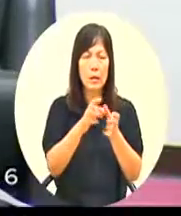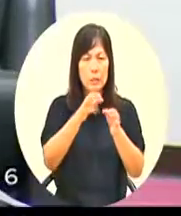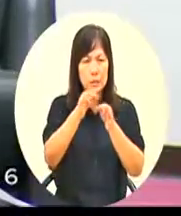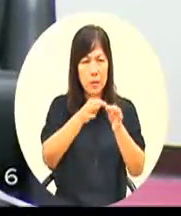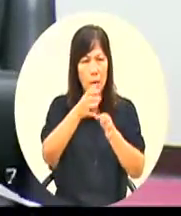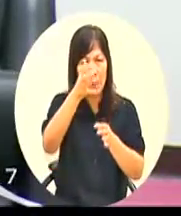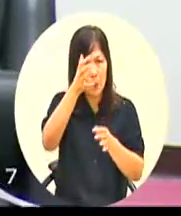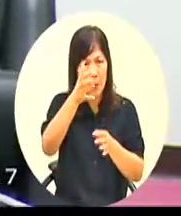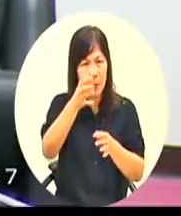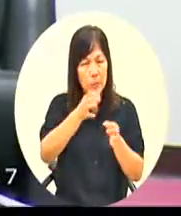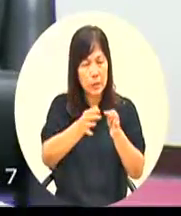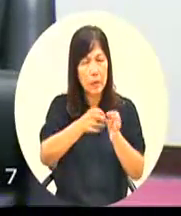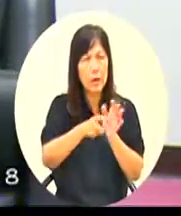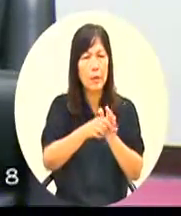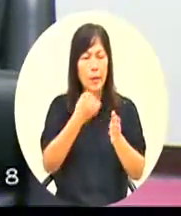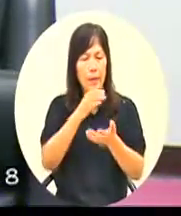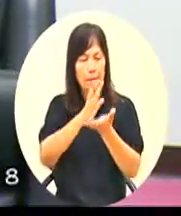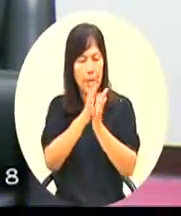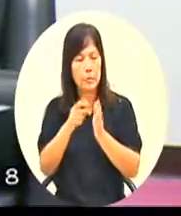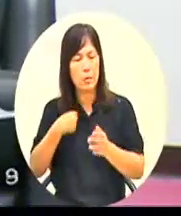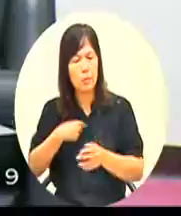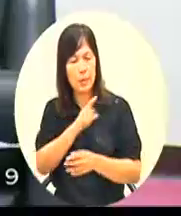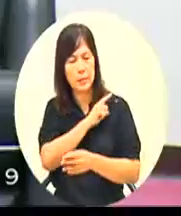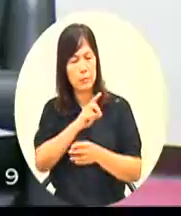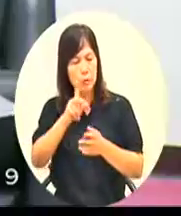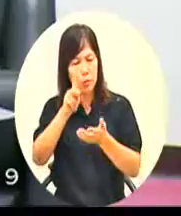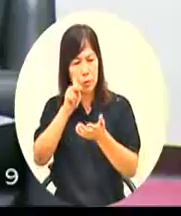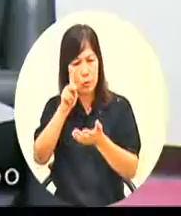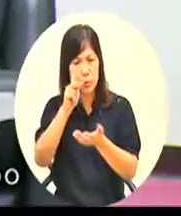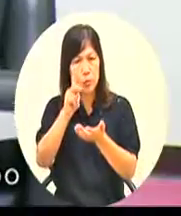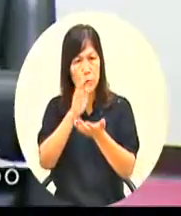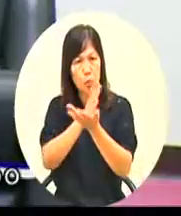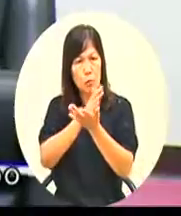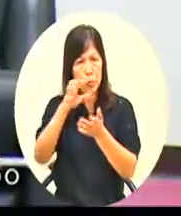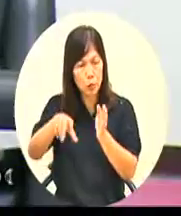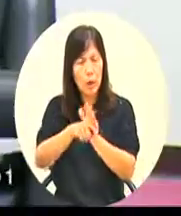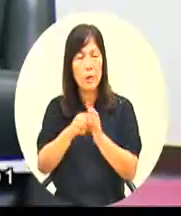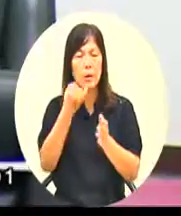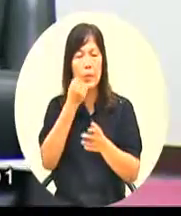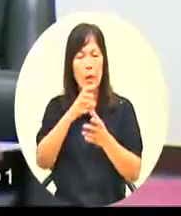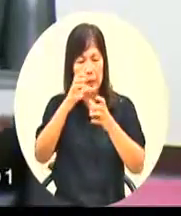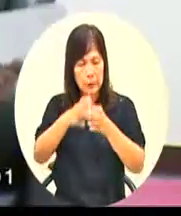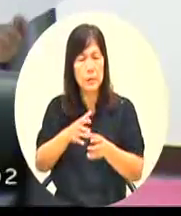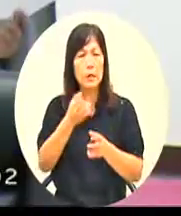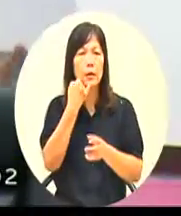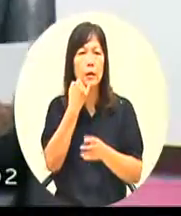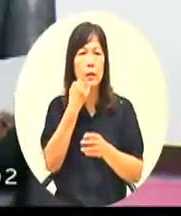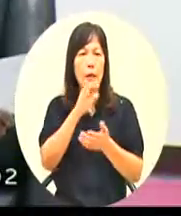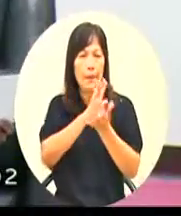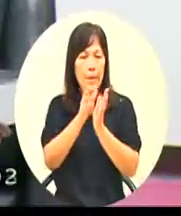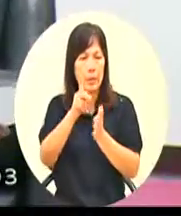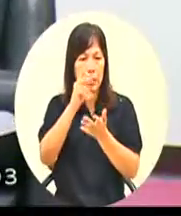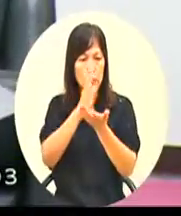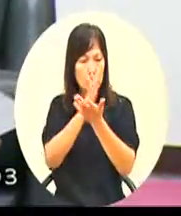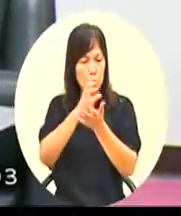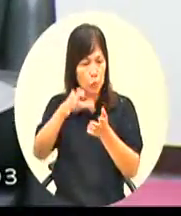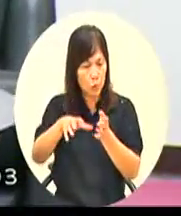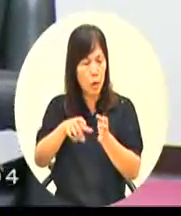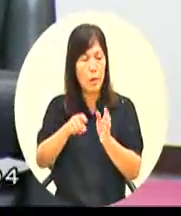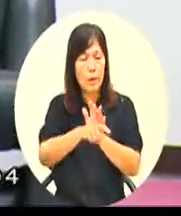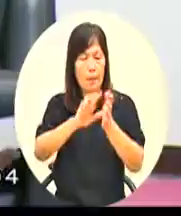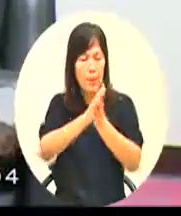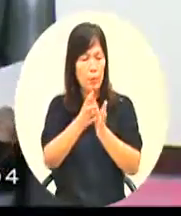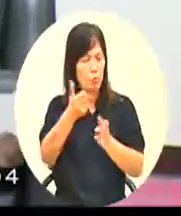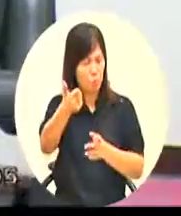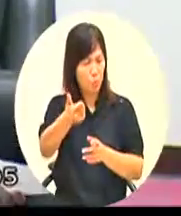商的话，我们可以自己把它改造为一个图书馆。我相信如果作为图书馆的话，一定是一个非常棒，而且是建筑物